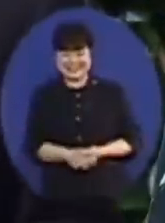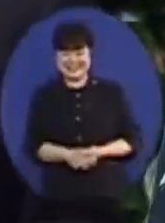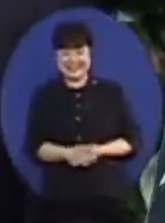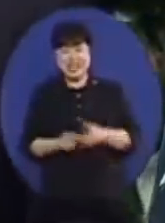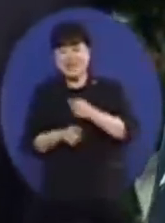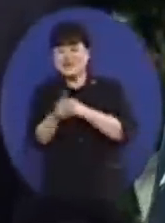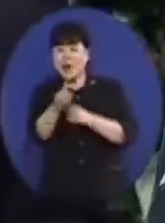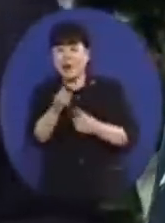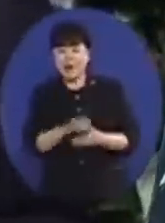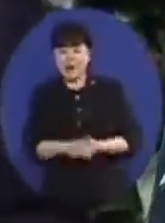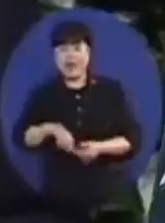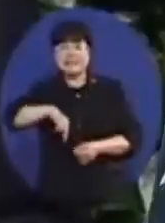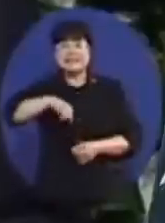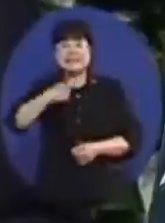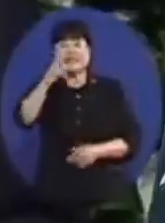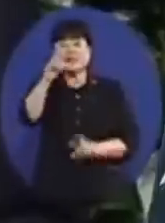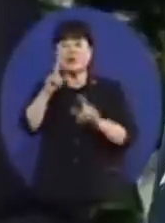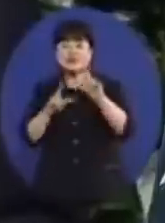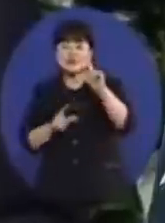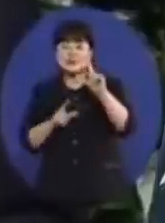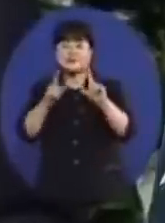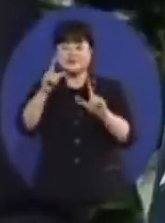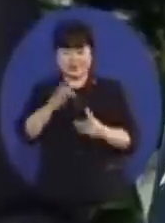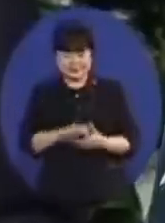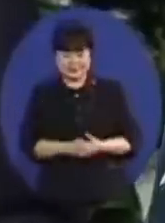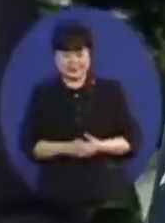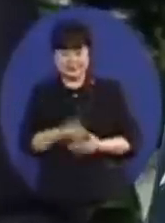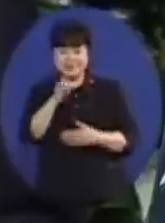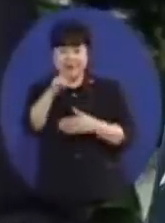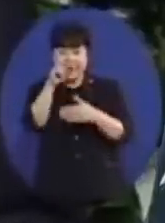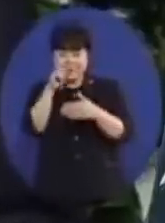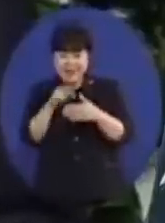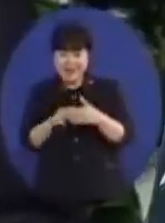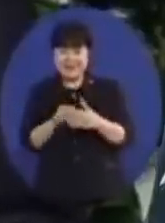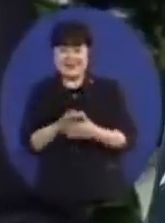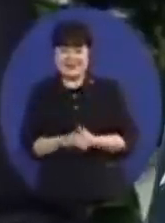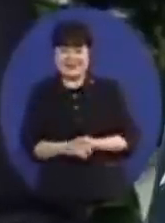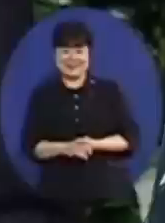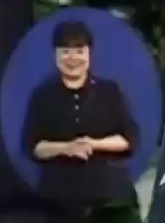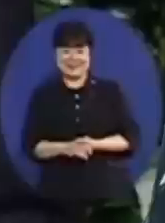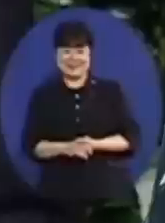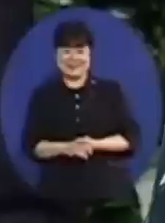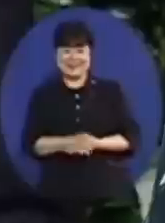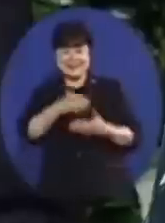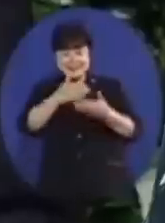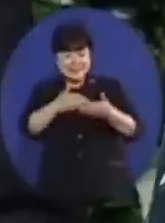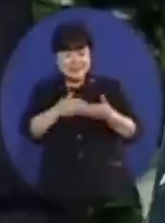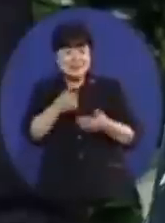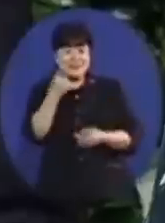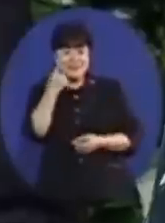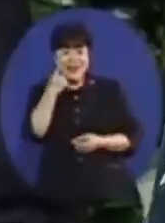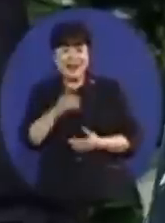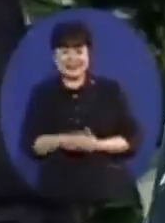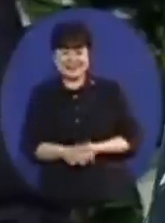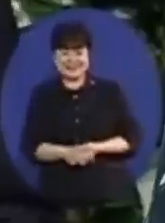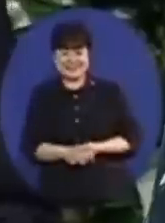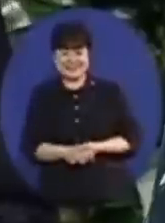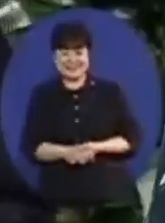왜냐 자기의 자화상을 마음속에 그려보는 것입니다